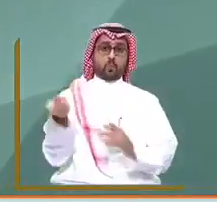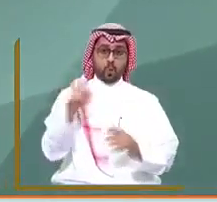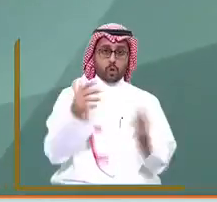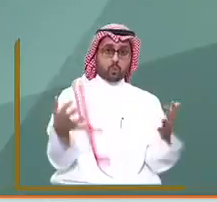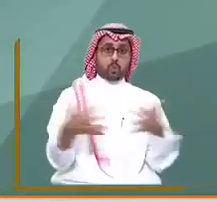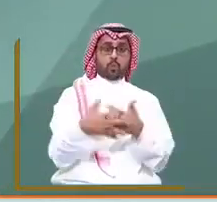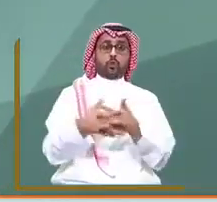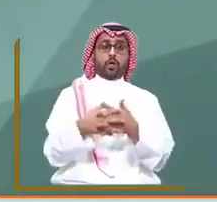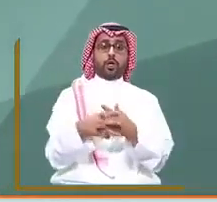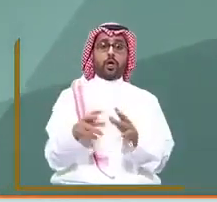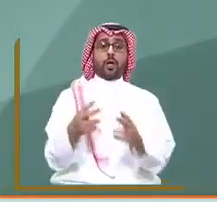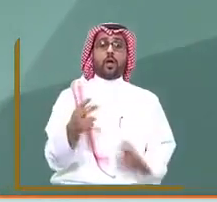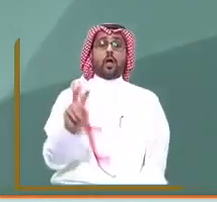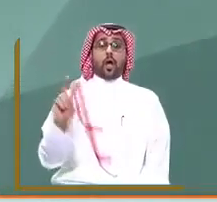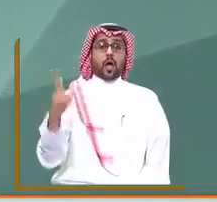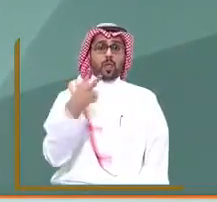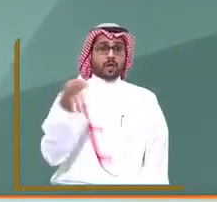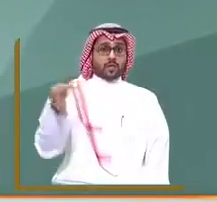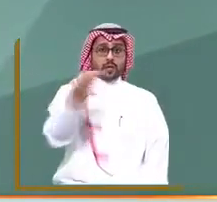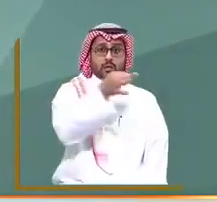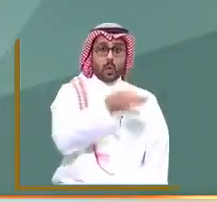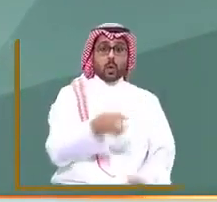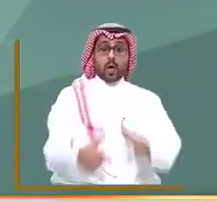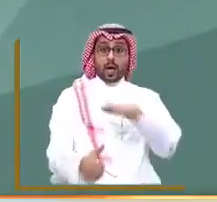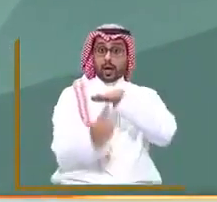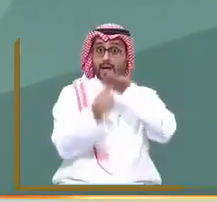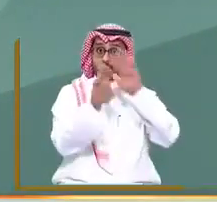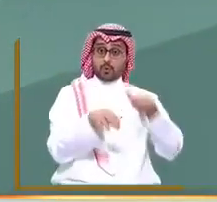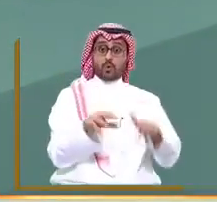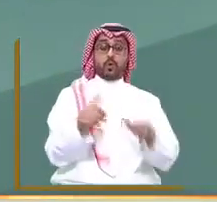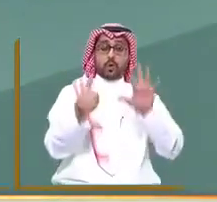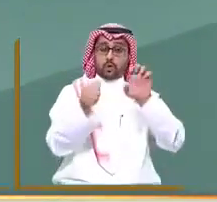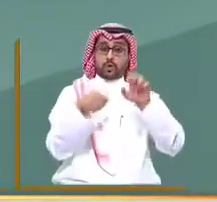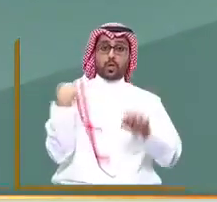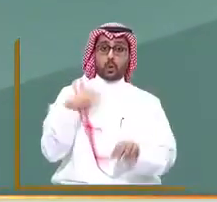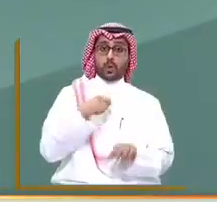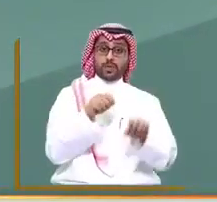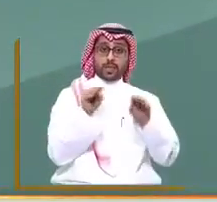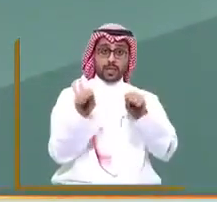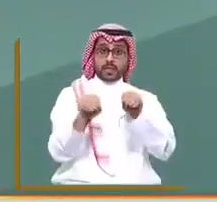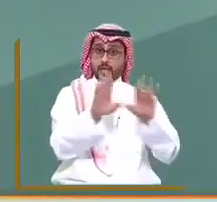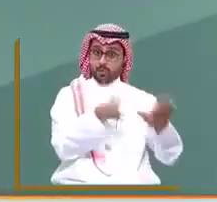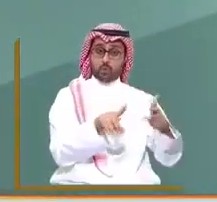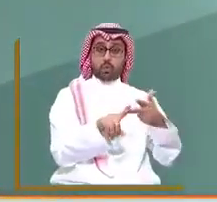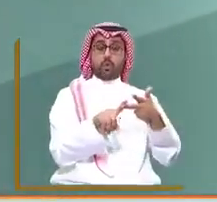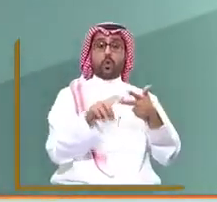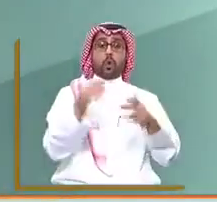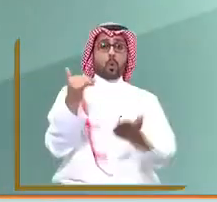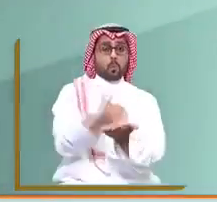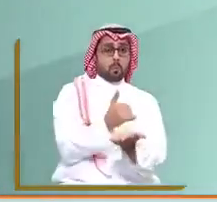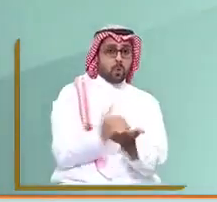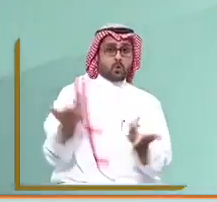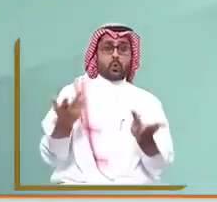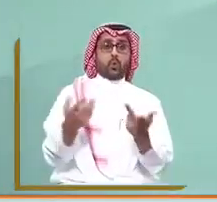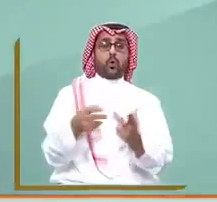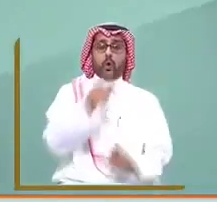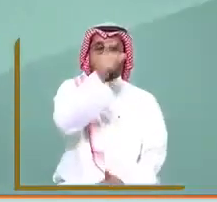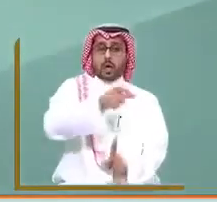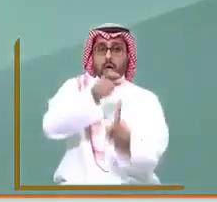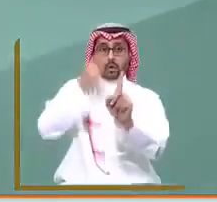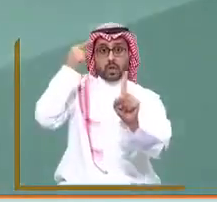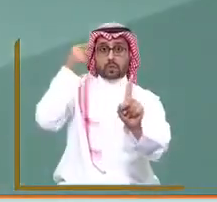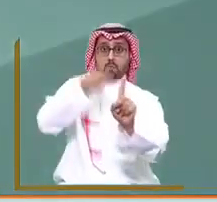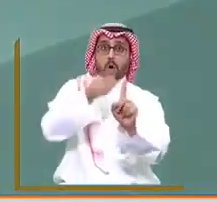بمشاركة رؤساء 12 دولة و60 وزيرا للتعليم، بالإضافة إلى ممثلين عن القطاع الخاص ومؤثرين